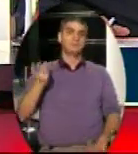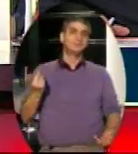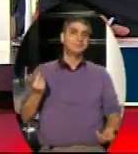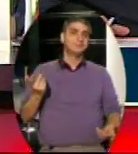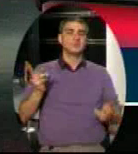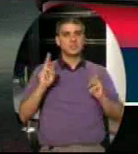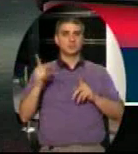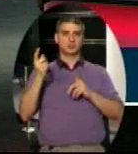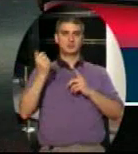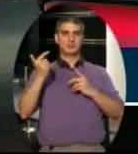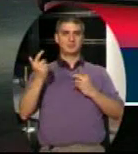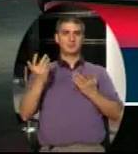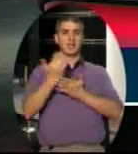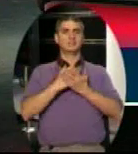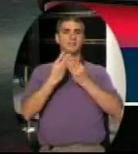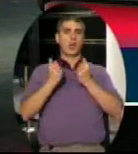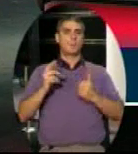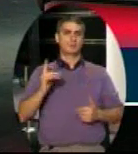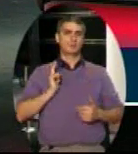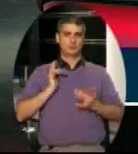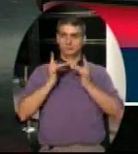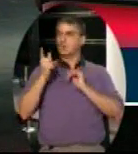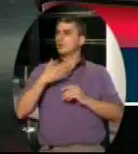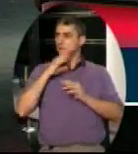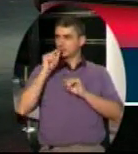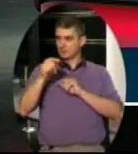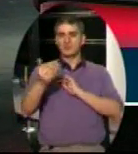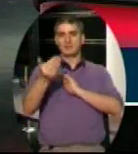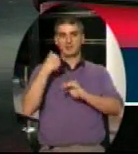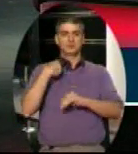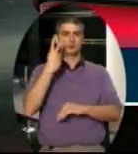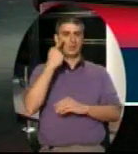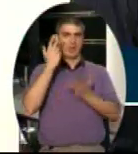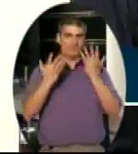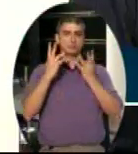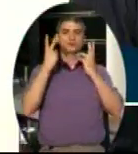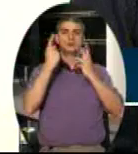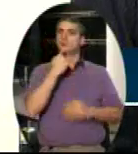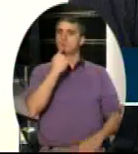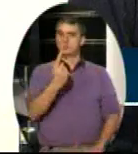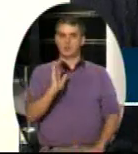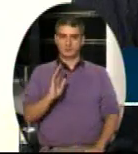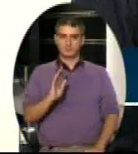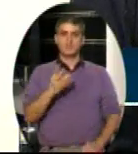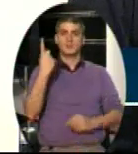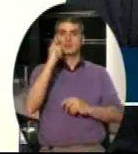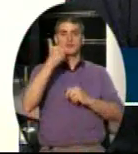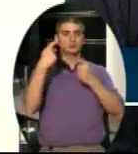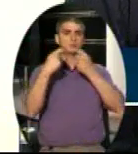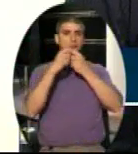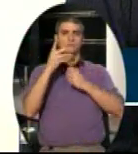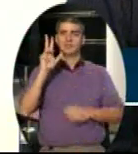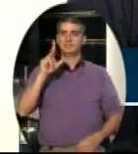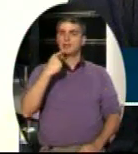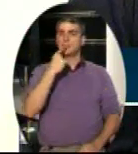איך לומר, הוא אסף לעצמו חומרים משלו. את רוצה ללכת לשם, אבל לפני זה אורית יש לי שתי הבחנות שאני חושב שחשוב לעשות. דבר ראשון, וזה מתקשר למה שצחי